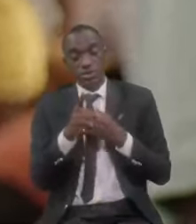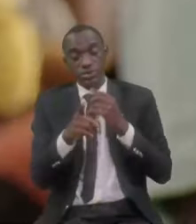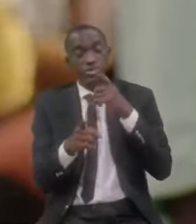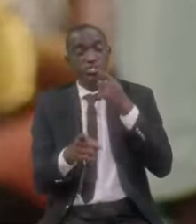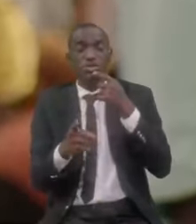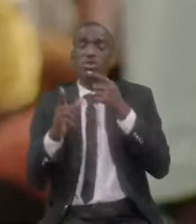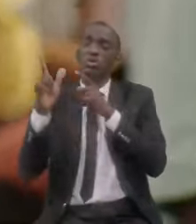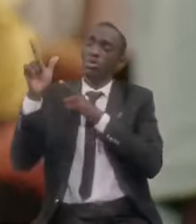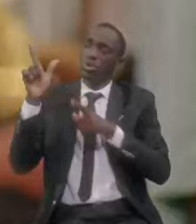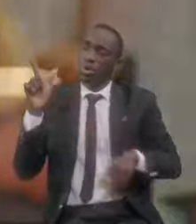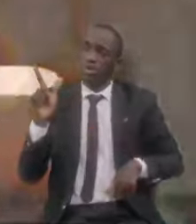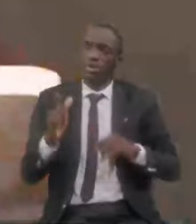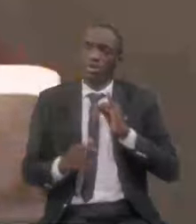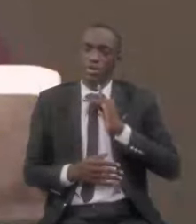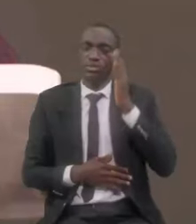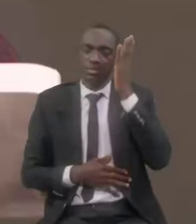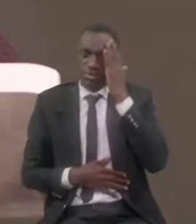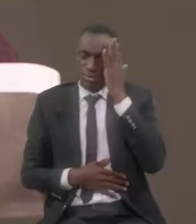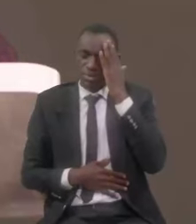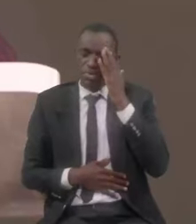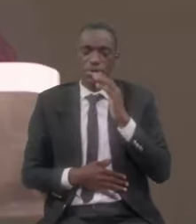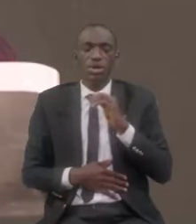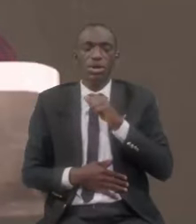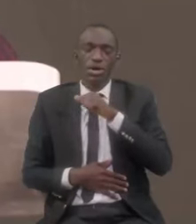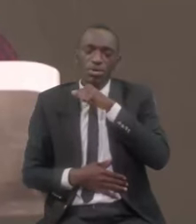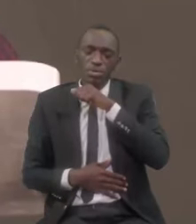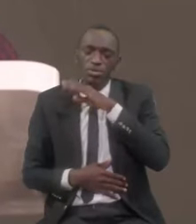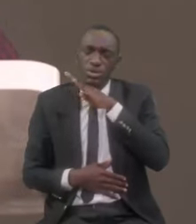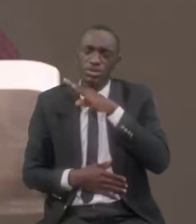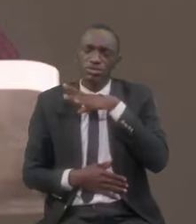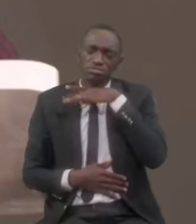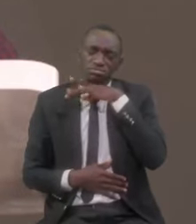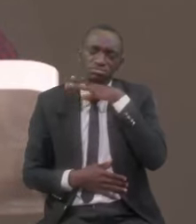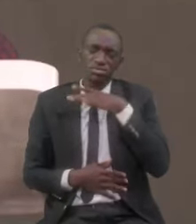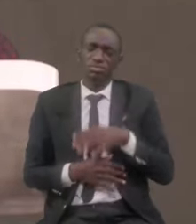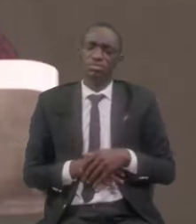je sais les abominations